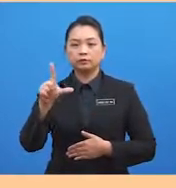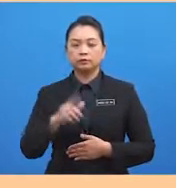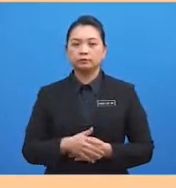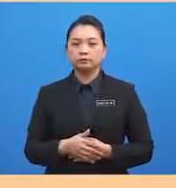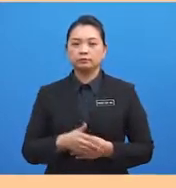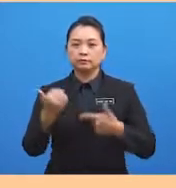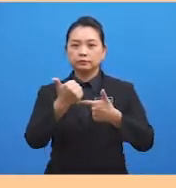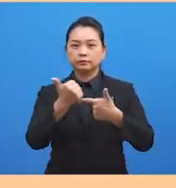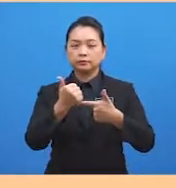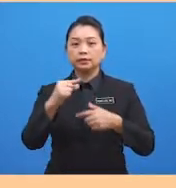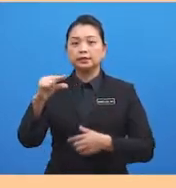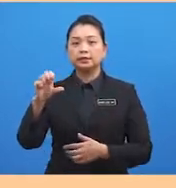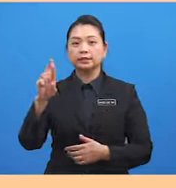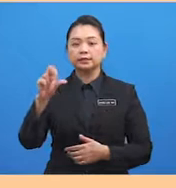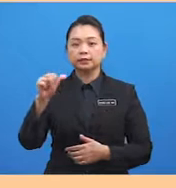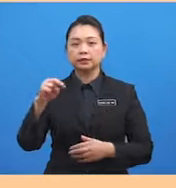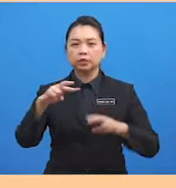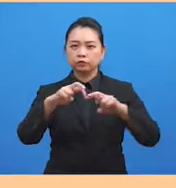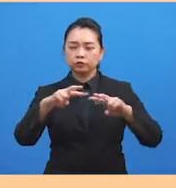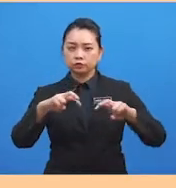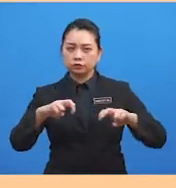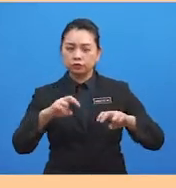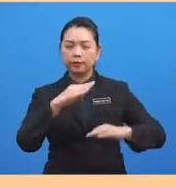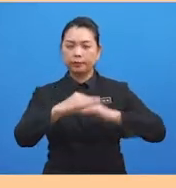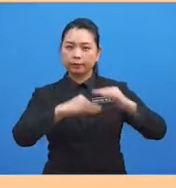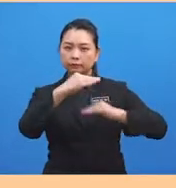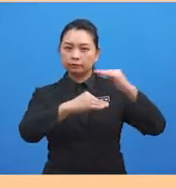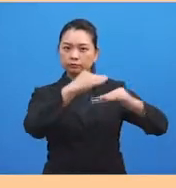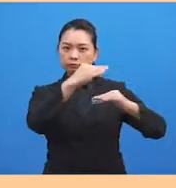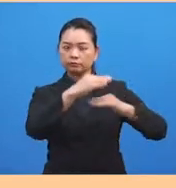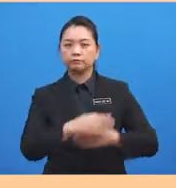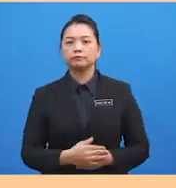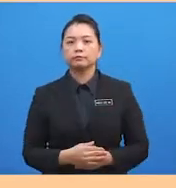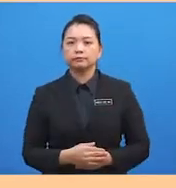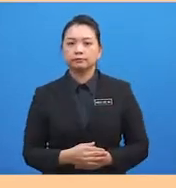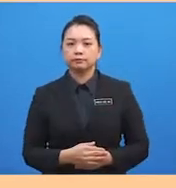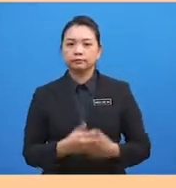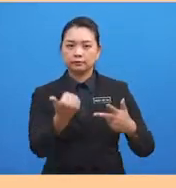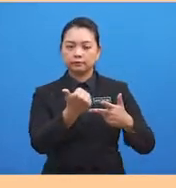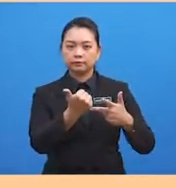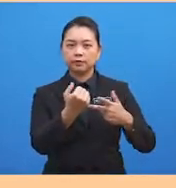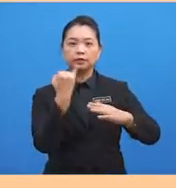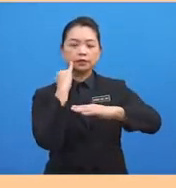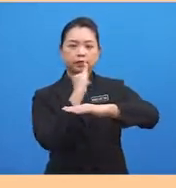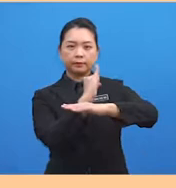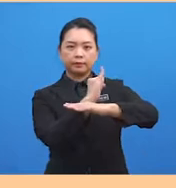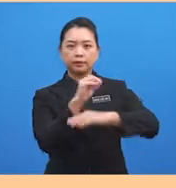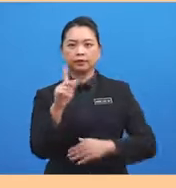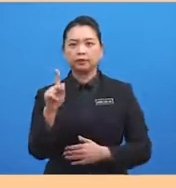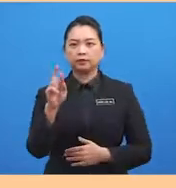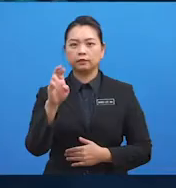kedua, geran penyelidikan dan pembangunan; ketiga, jaminan